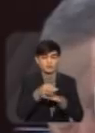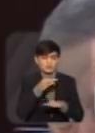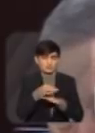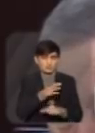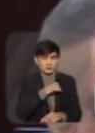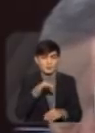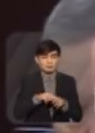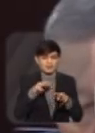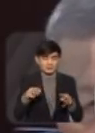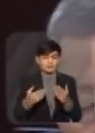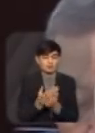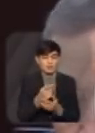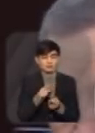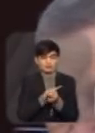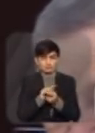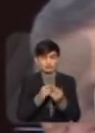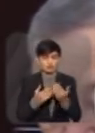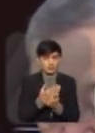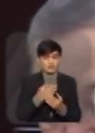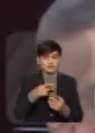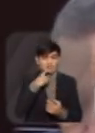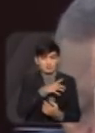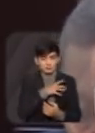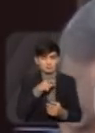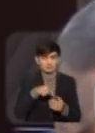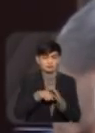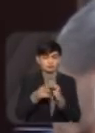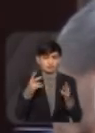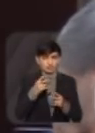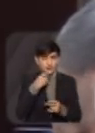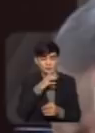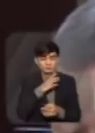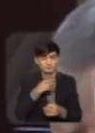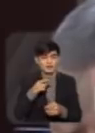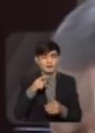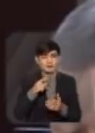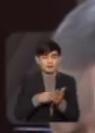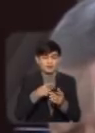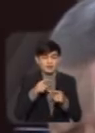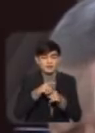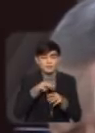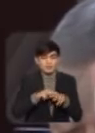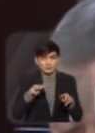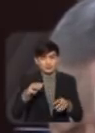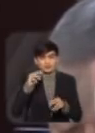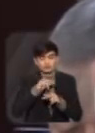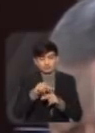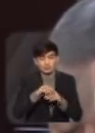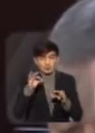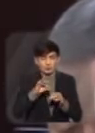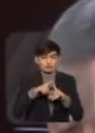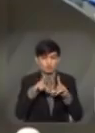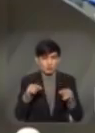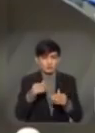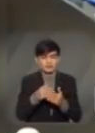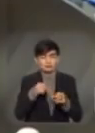Ағарту министрлігін қайта құрудың қаншалықты қажет екендігін қарауды ұсынамын. Бұл министрлік мектепке дейінгі орта білім беру, арнайы орта